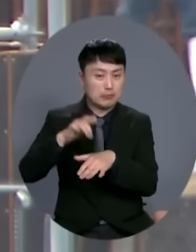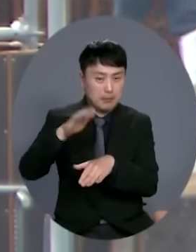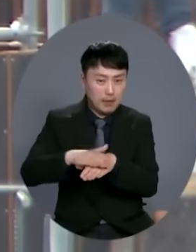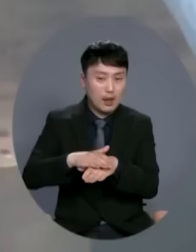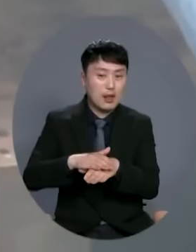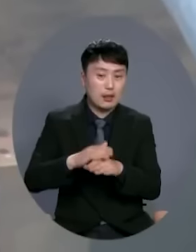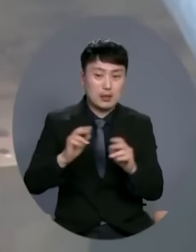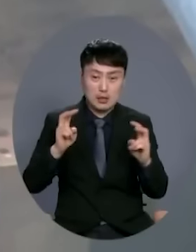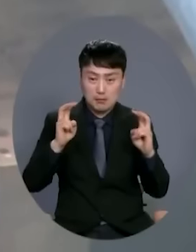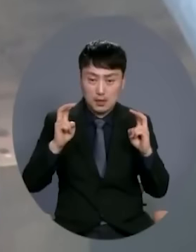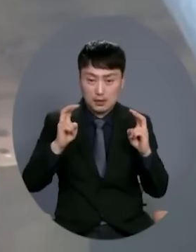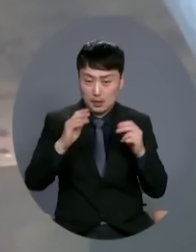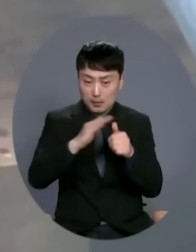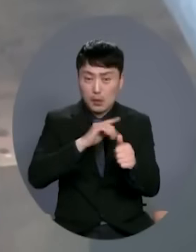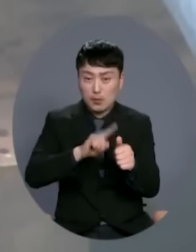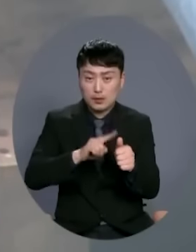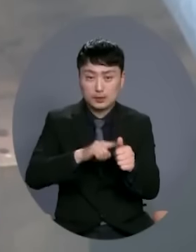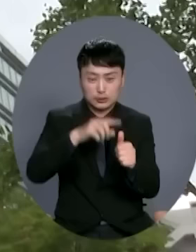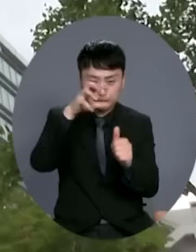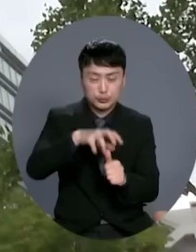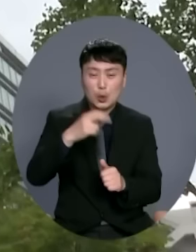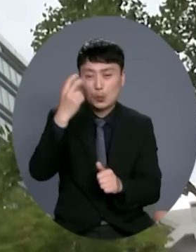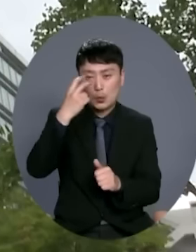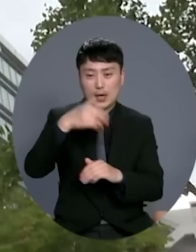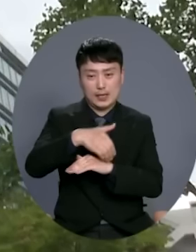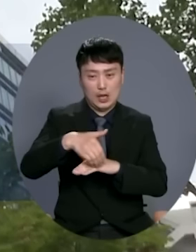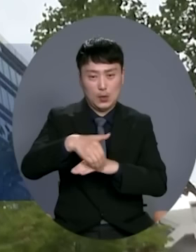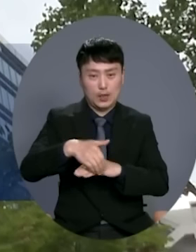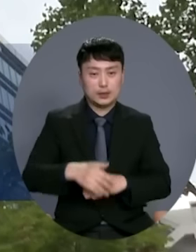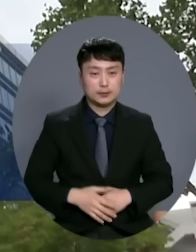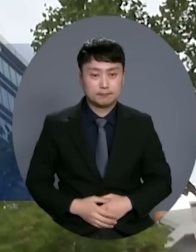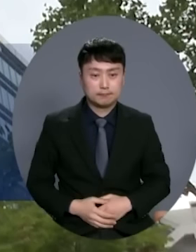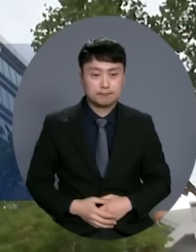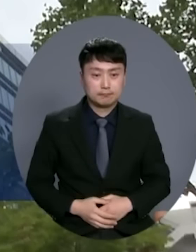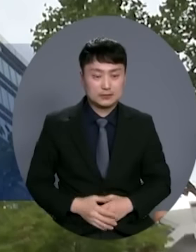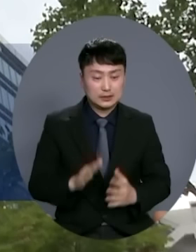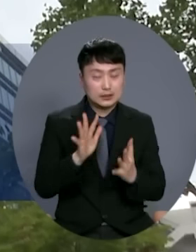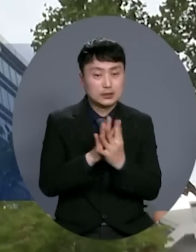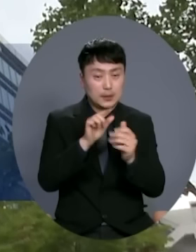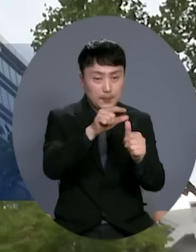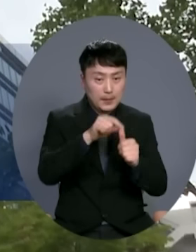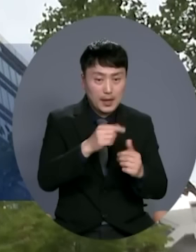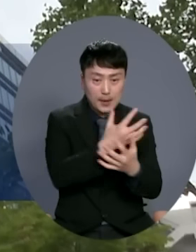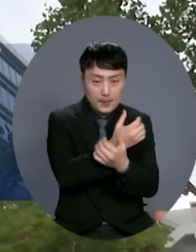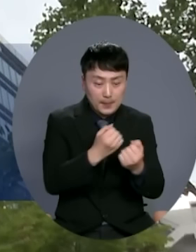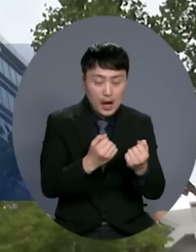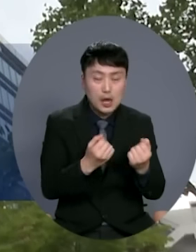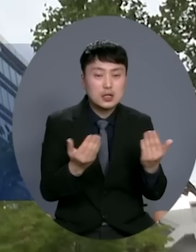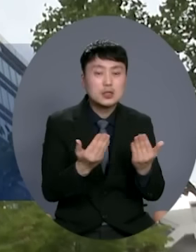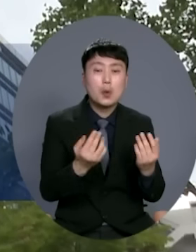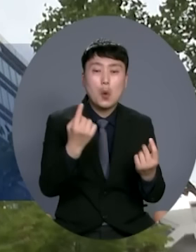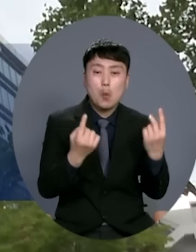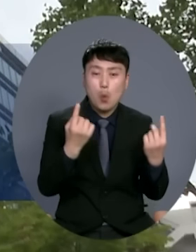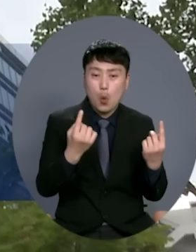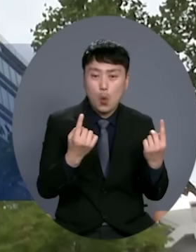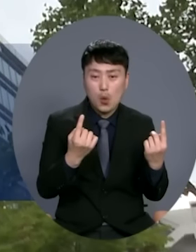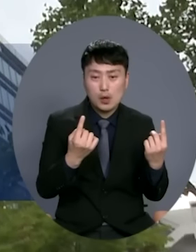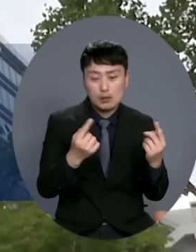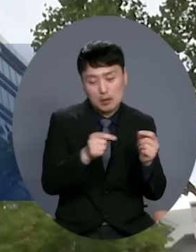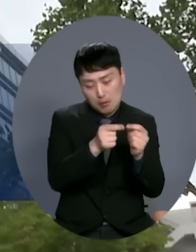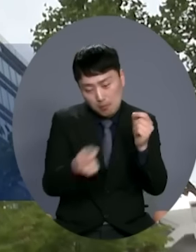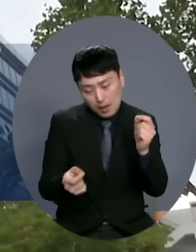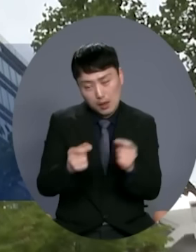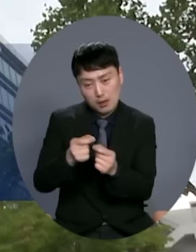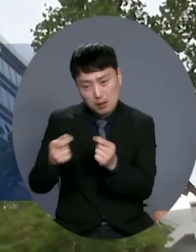사업주는 구속 수사할 방침입니다. 직접 채용하는 근로자보다 하청업체 소속의 현장 근로자의 체불이 많고